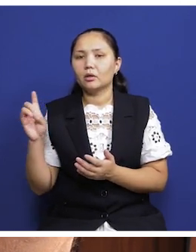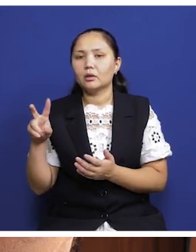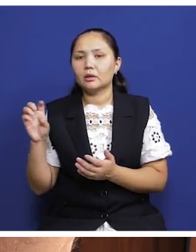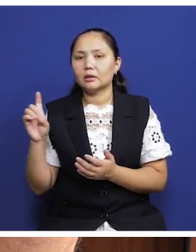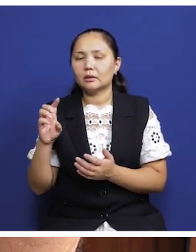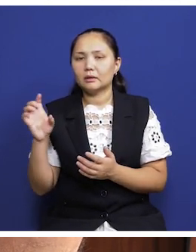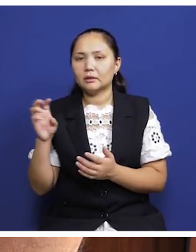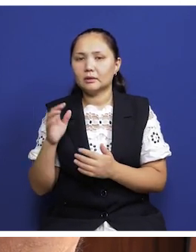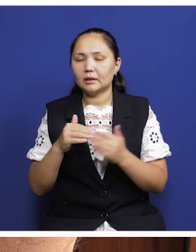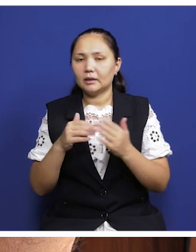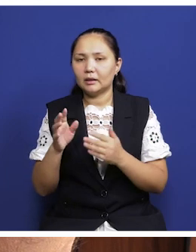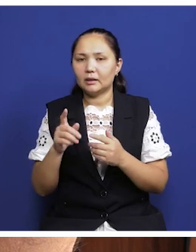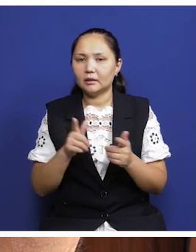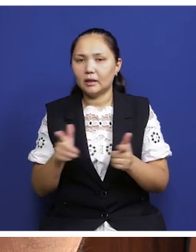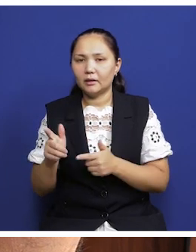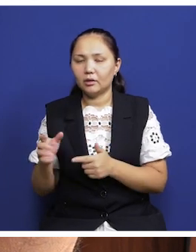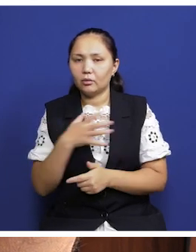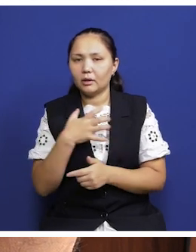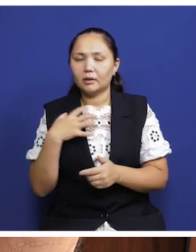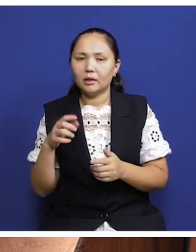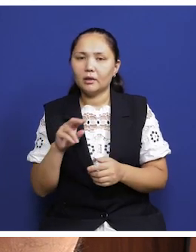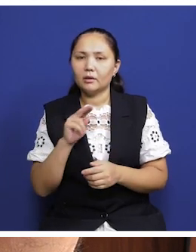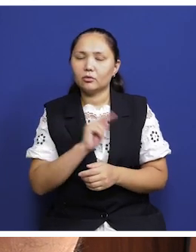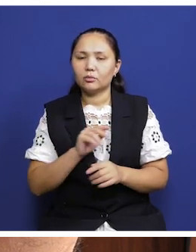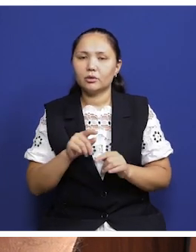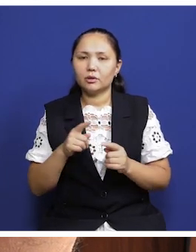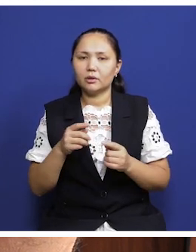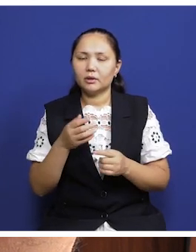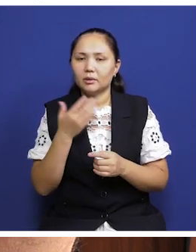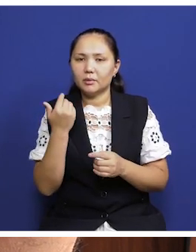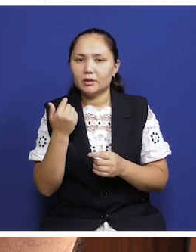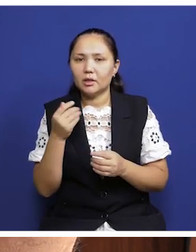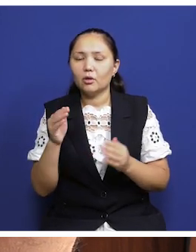мал шаруашылығы емес, енді мына үйде отырған әйелдерді жұмыспен қамту